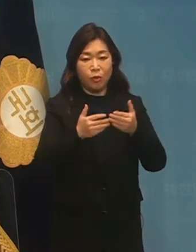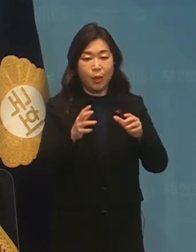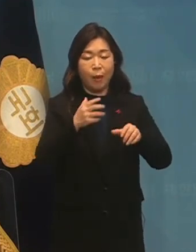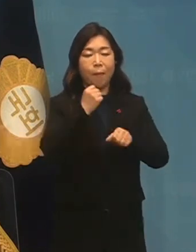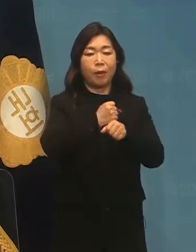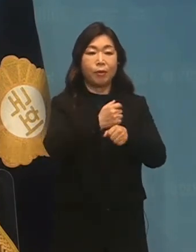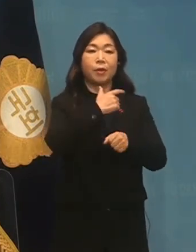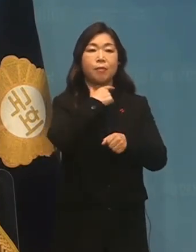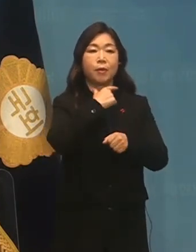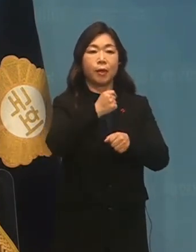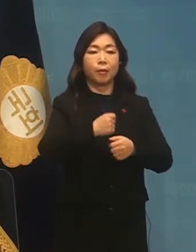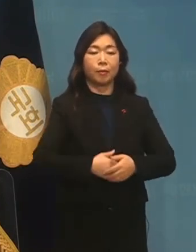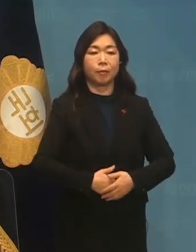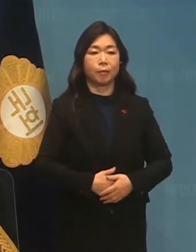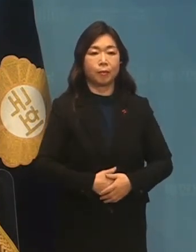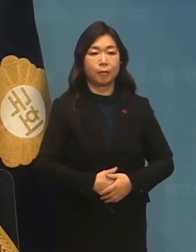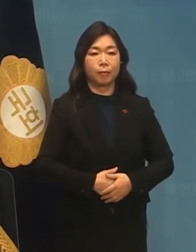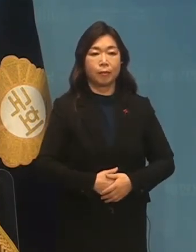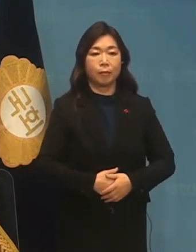대한민국을 만들겠습니다.